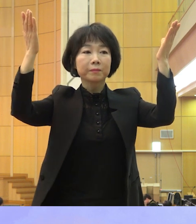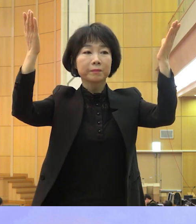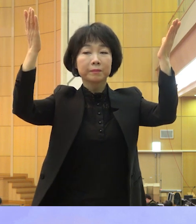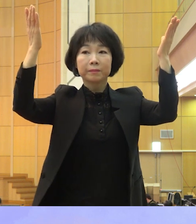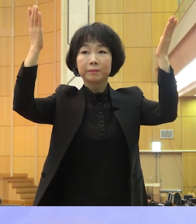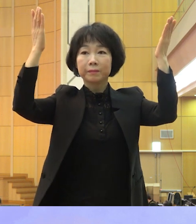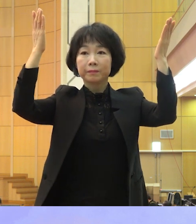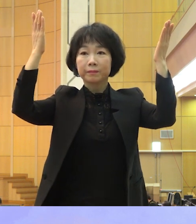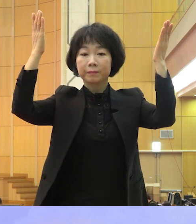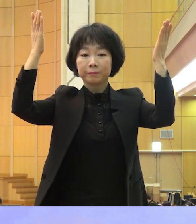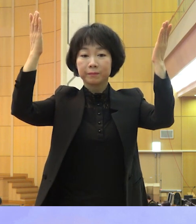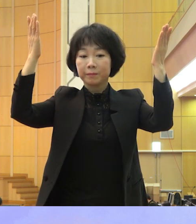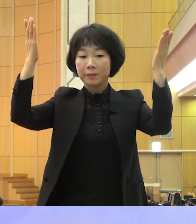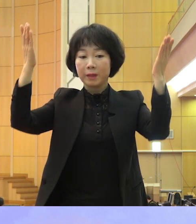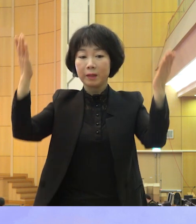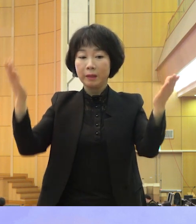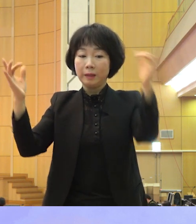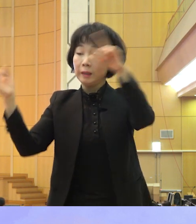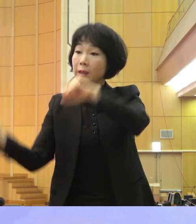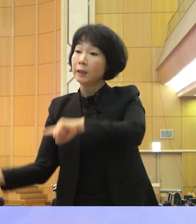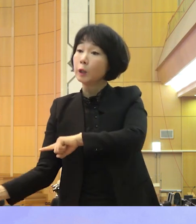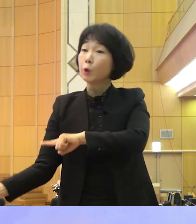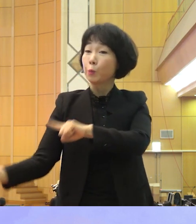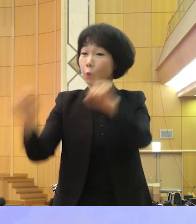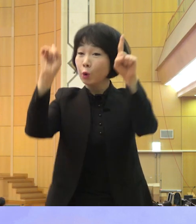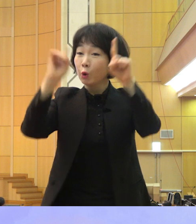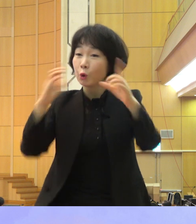부흥의 불길 타오르게 하소서.